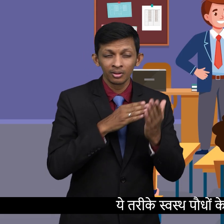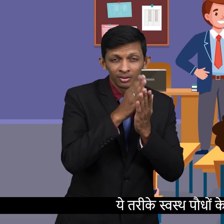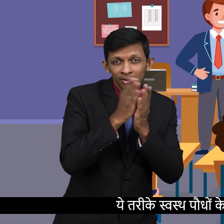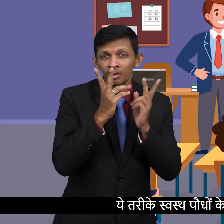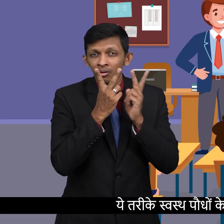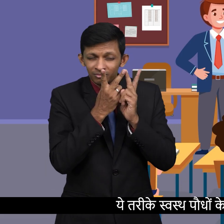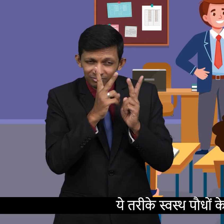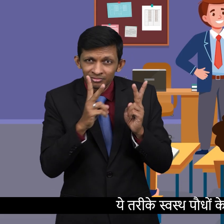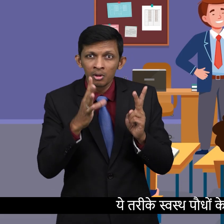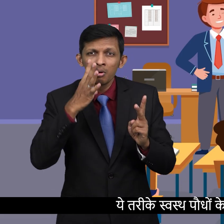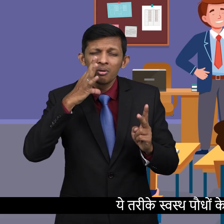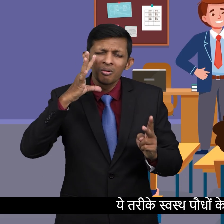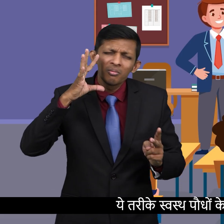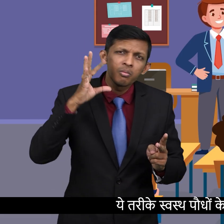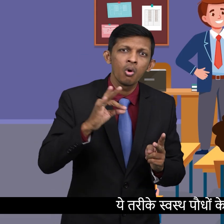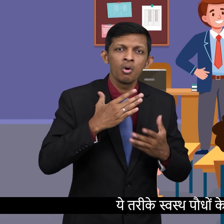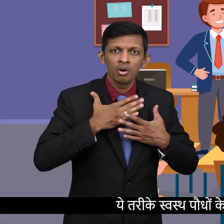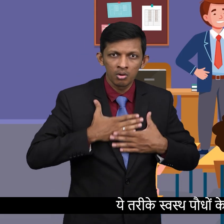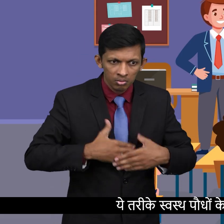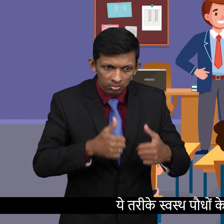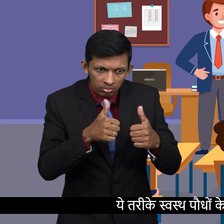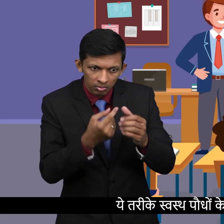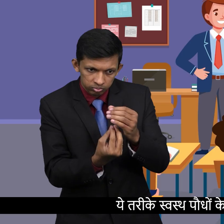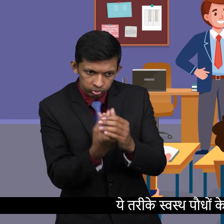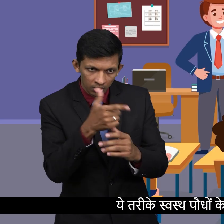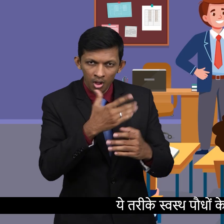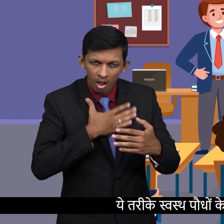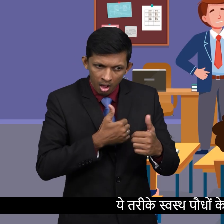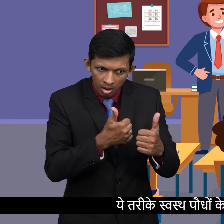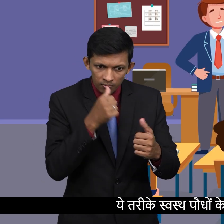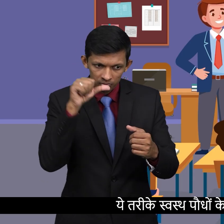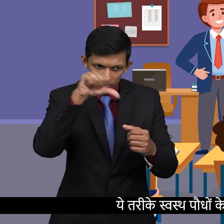ये तरीके स्वस्थ पौधों के विकास के लिए